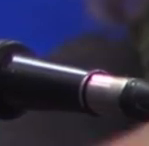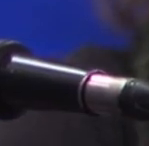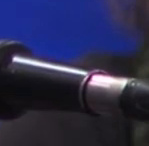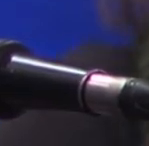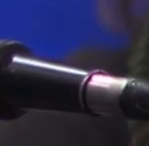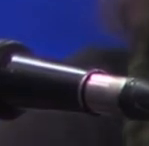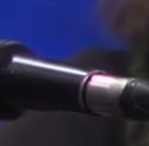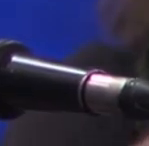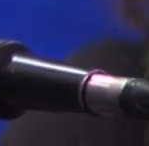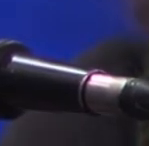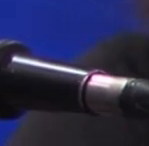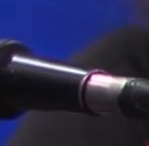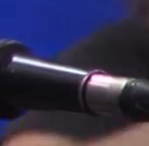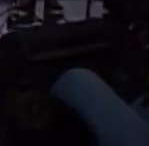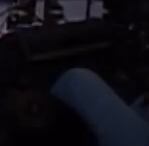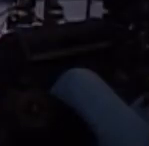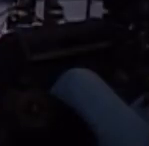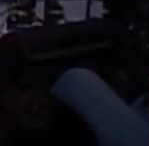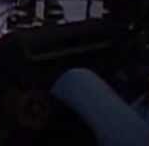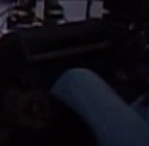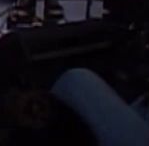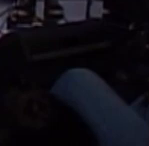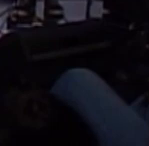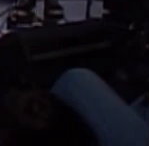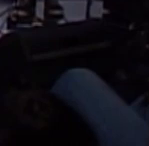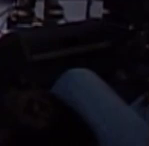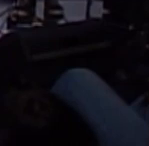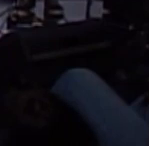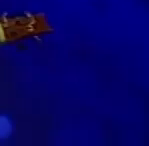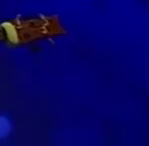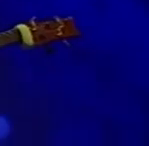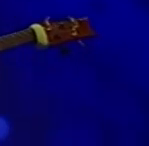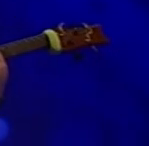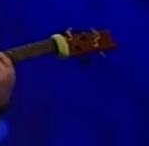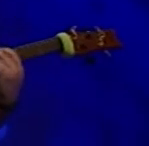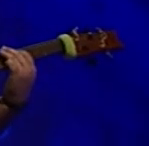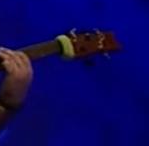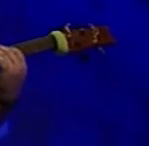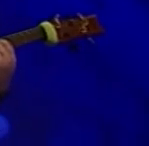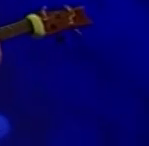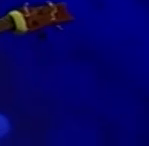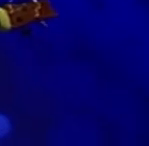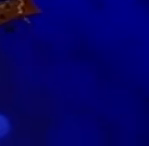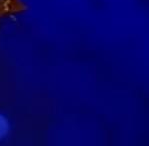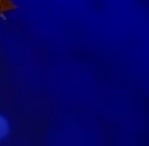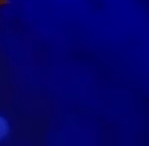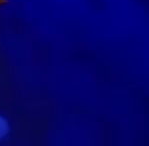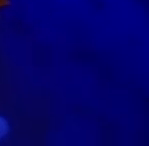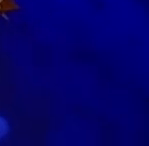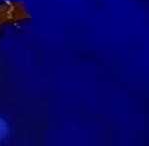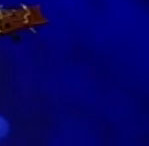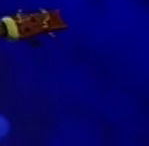землі до неба наше щастя злітало. Що буде далі, Петре, Павле? Що буде далі, Петре, Павле? Що